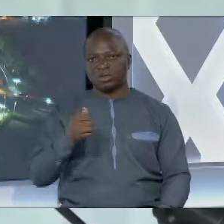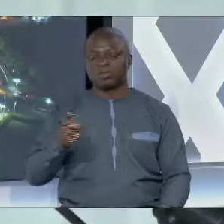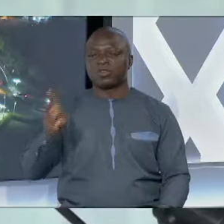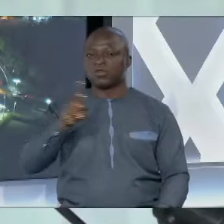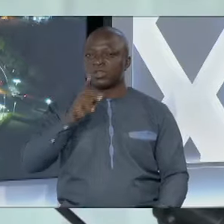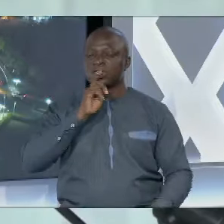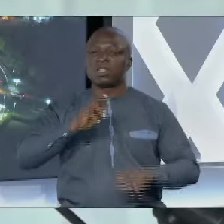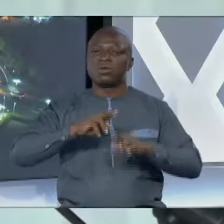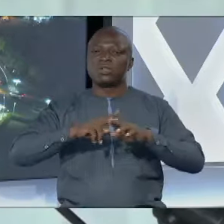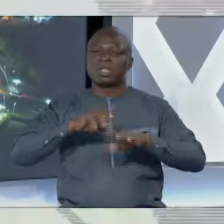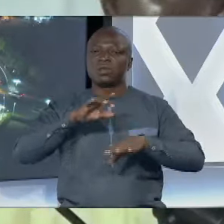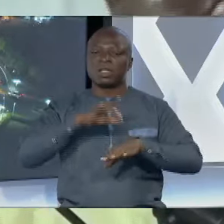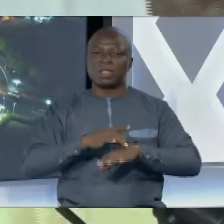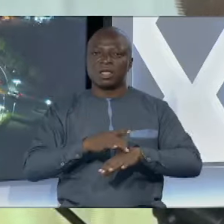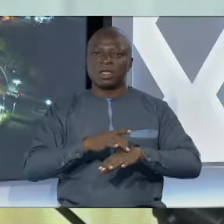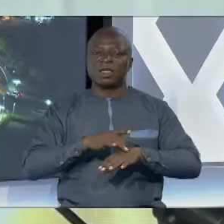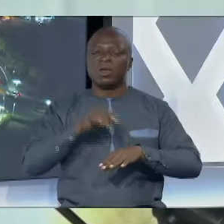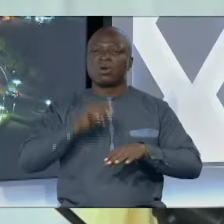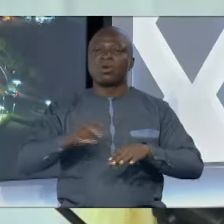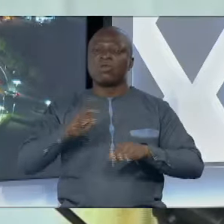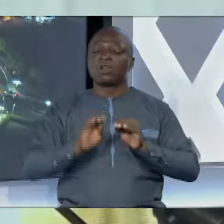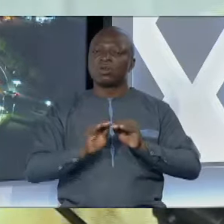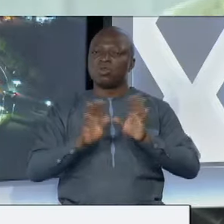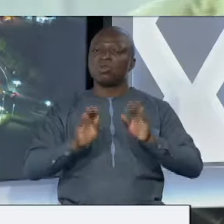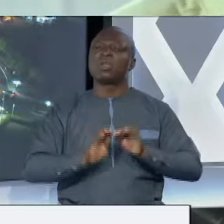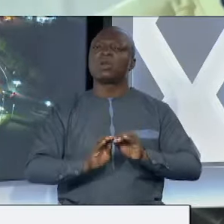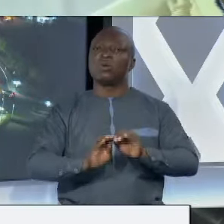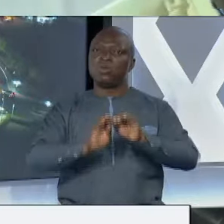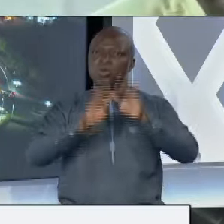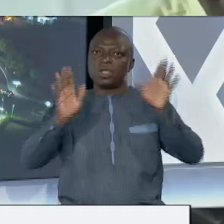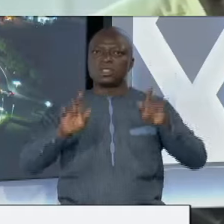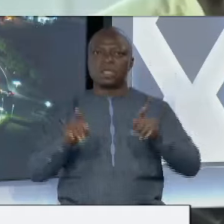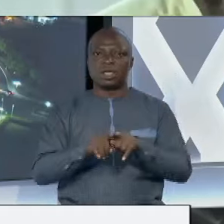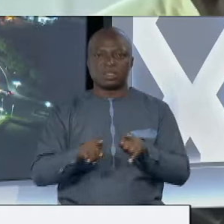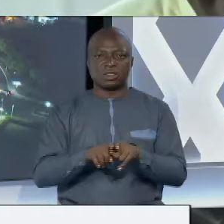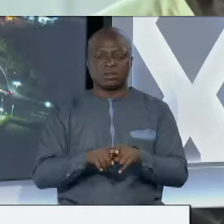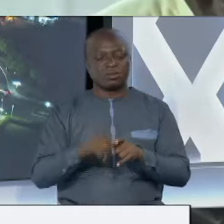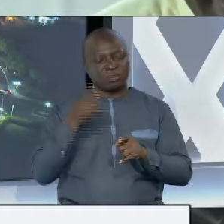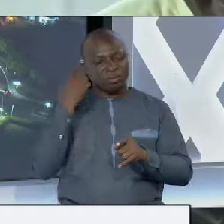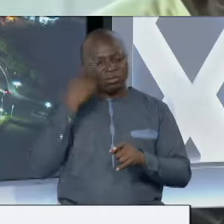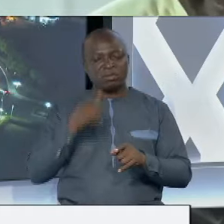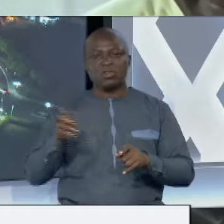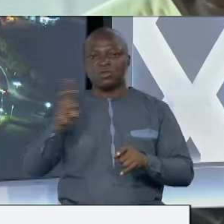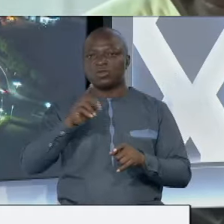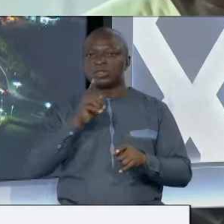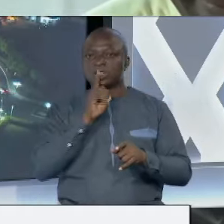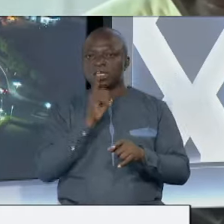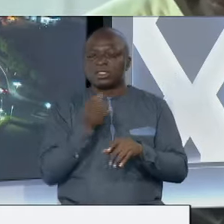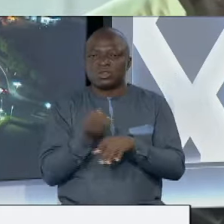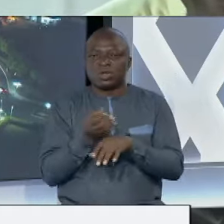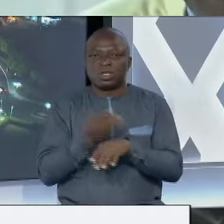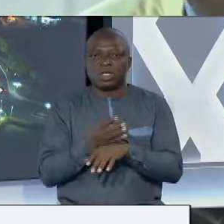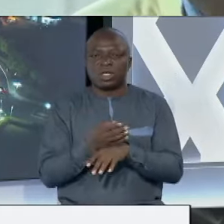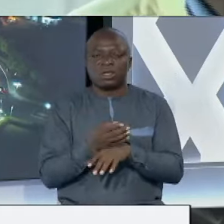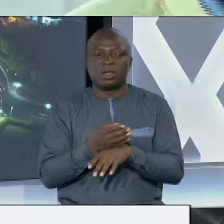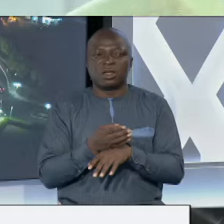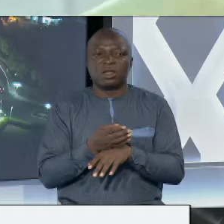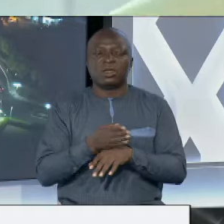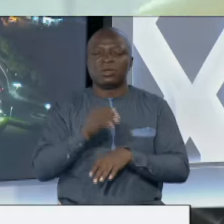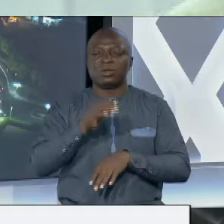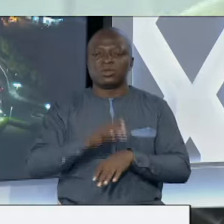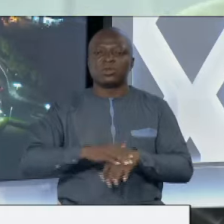le sel de la terre. Que votre lumière luise ainsi pour vous exhorter